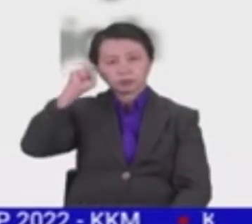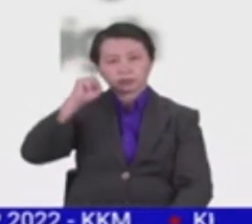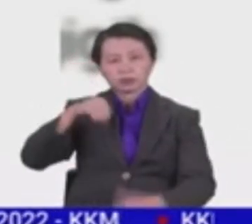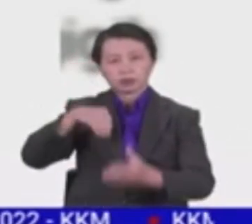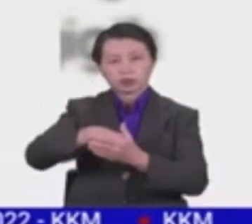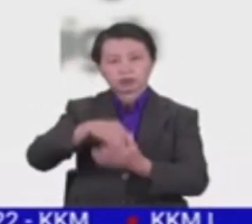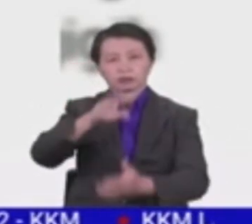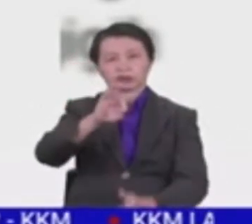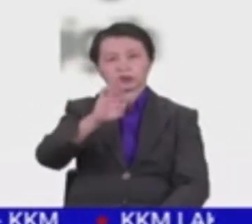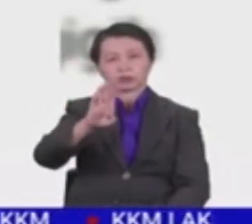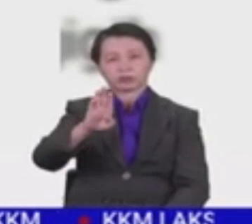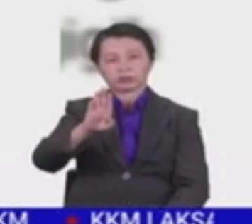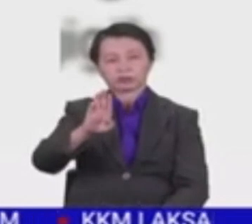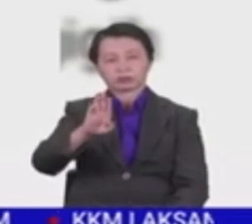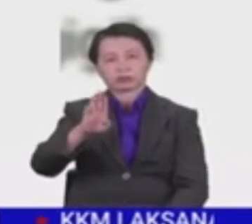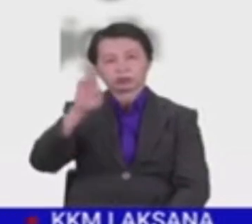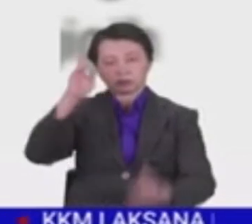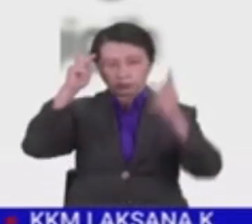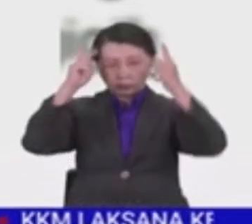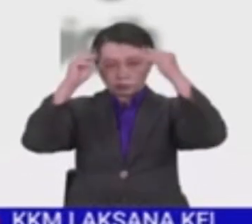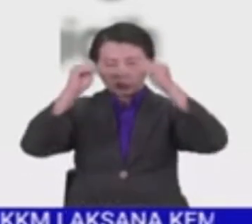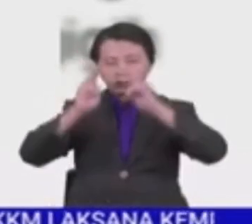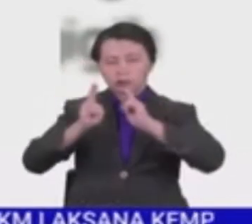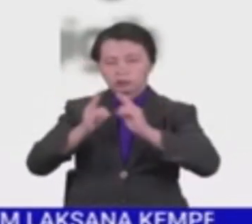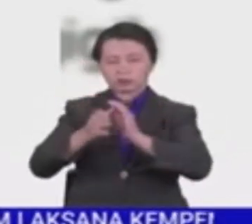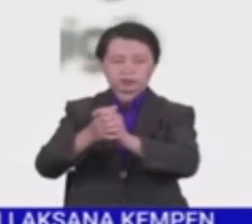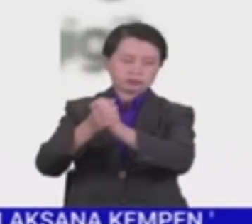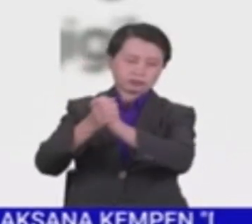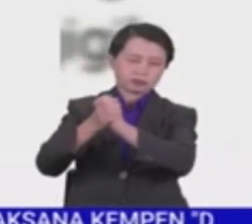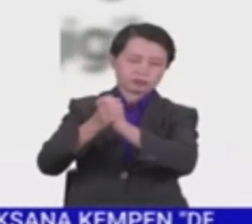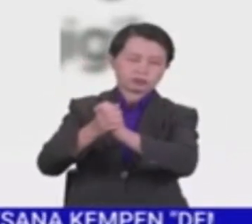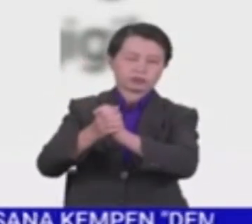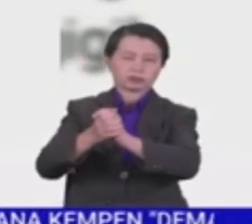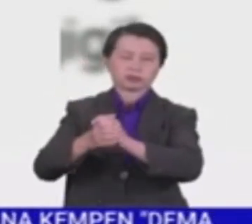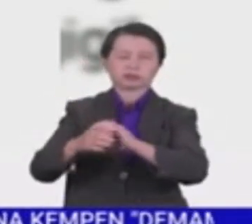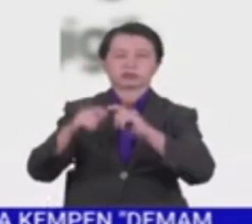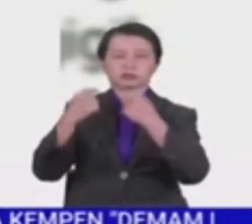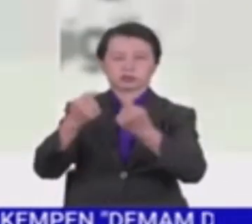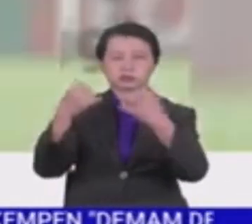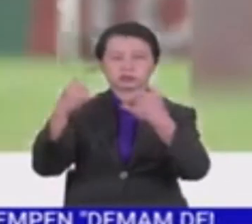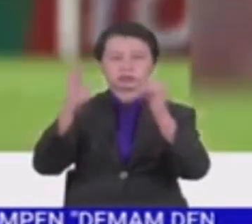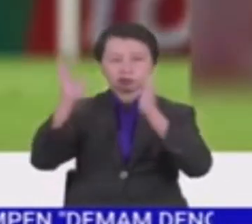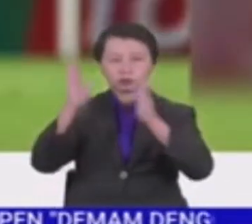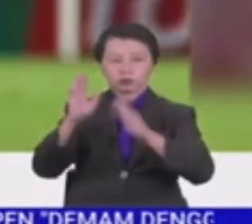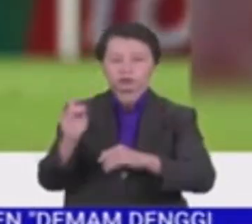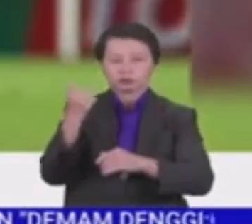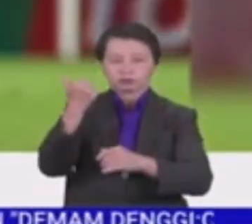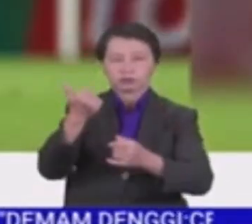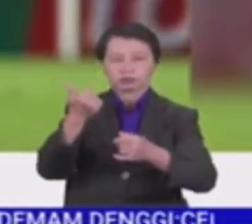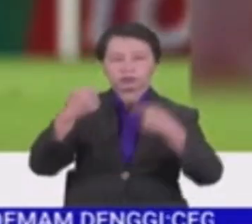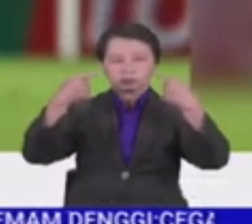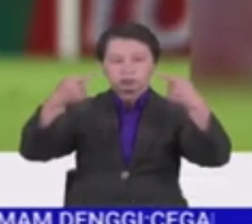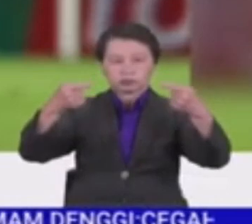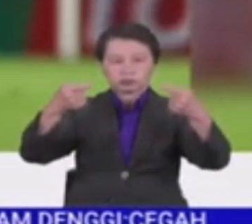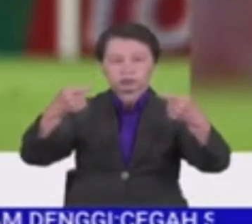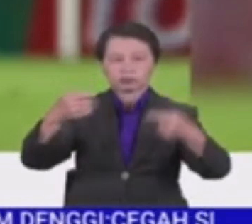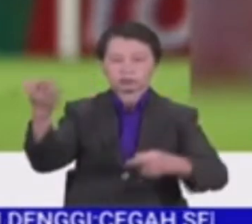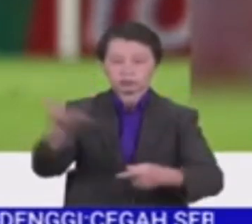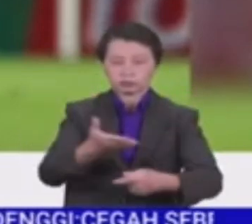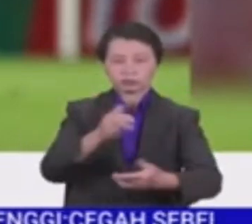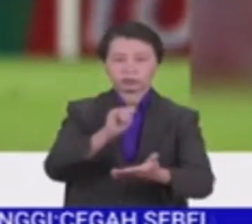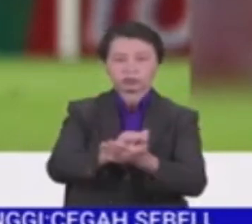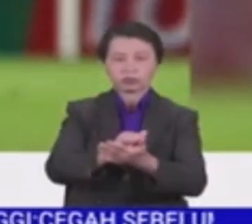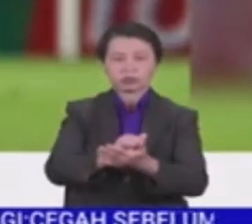di media sosial resminya Perdana Menteri mengucapkan tanya bahwa anak buah kimpang itu selepas muncul nak juara dalam kejuaraan jemputan